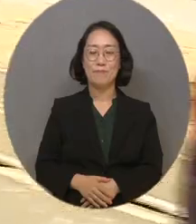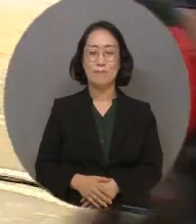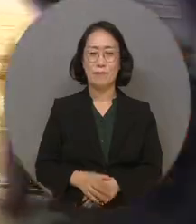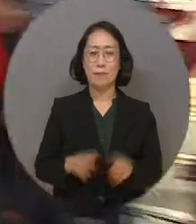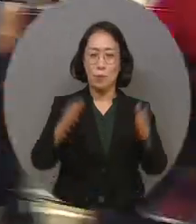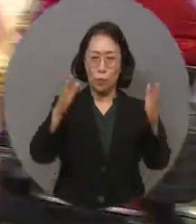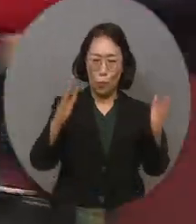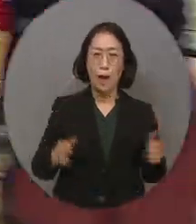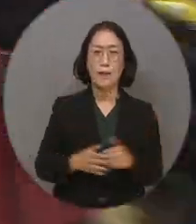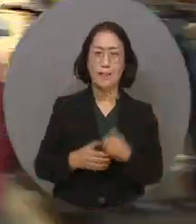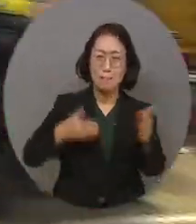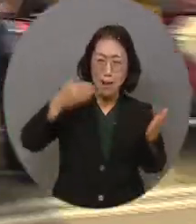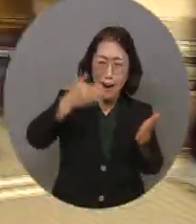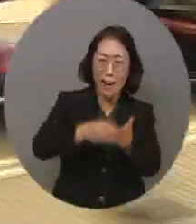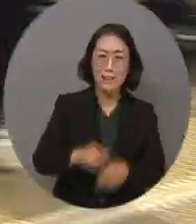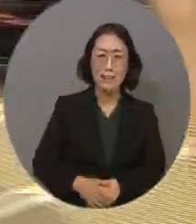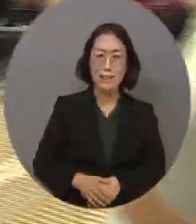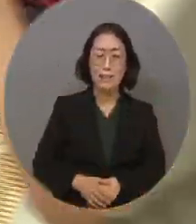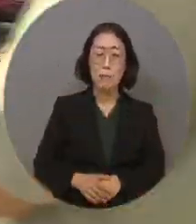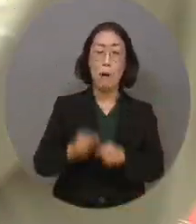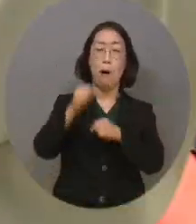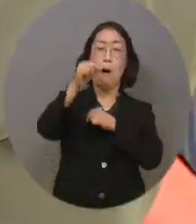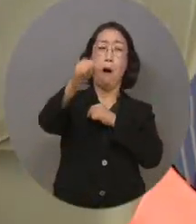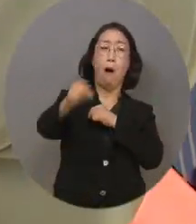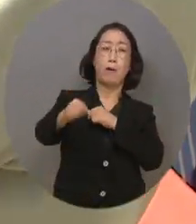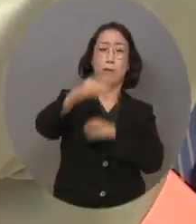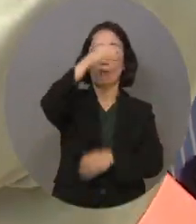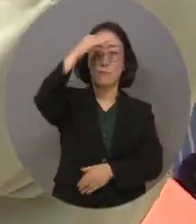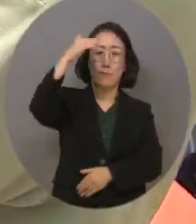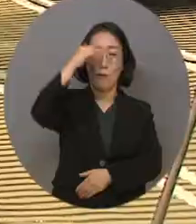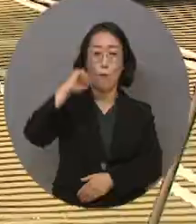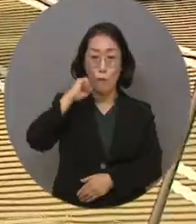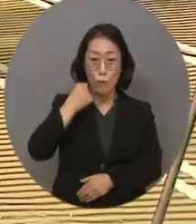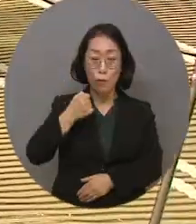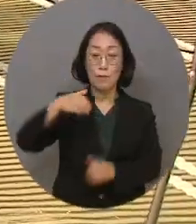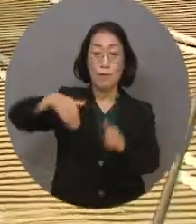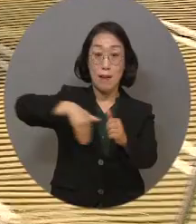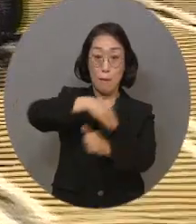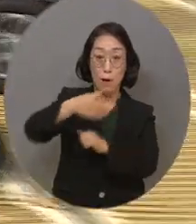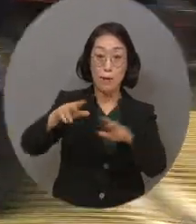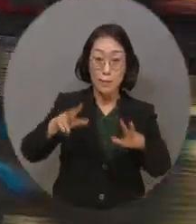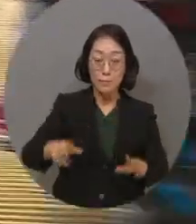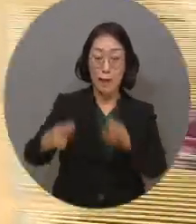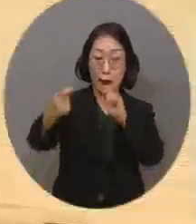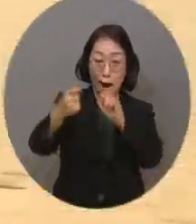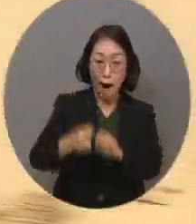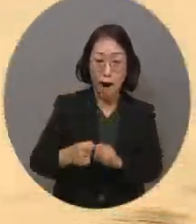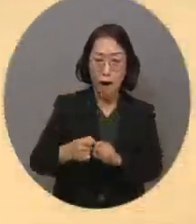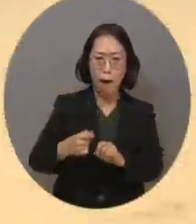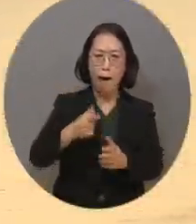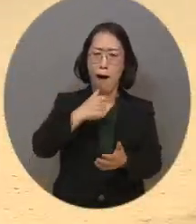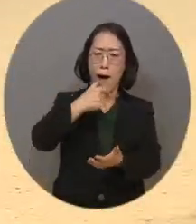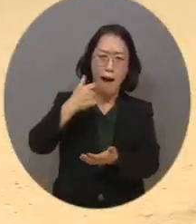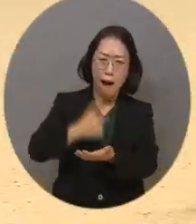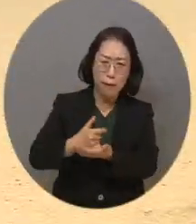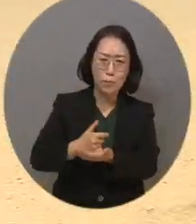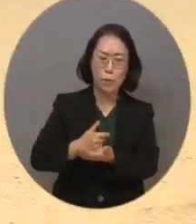그간 먼 발치에서만 바라봐야 했던 바다를 바로 눈앞에서 마주하자 물밀듯 감동이